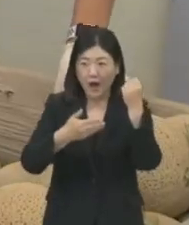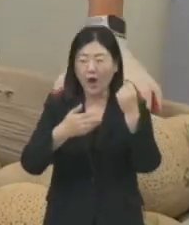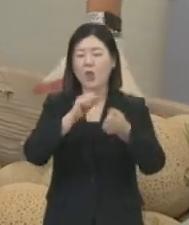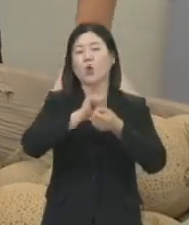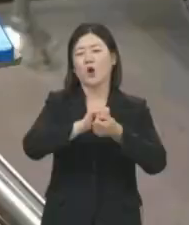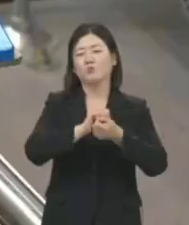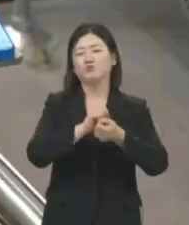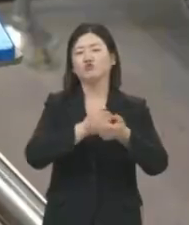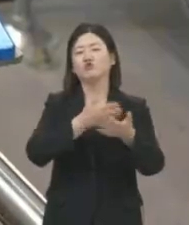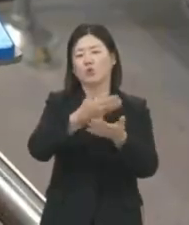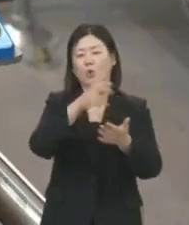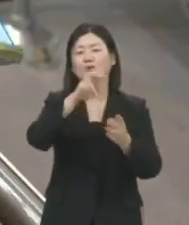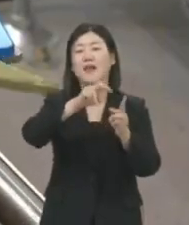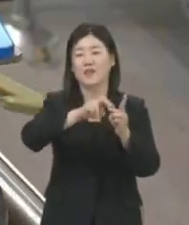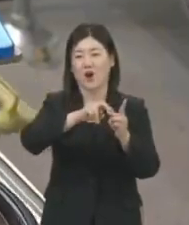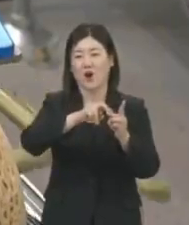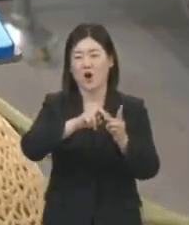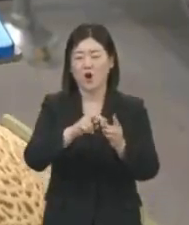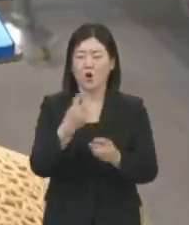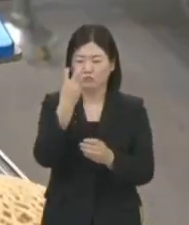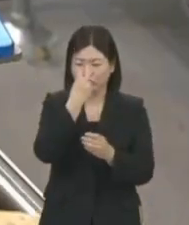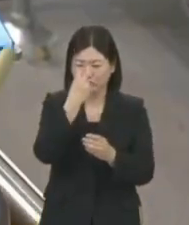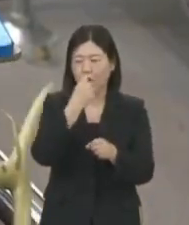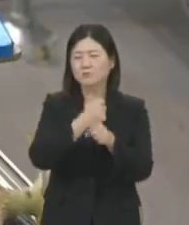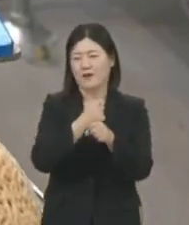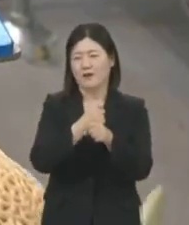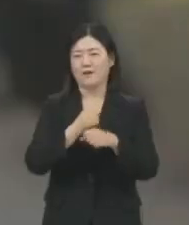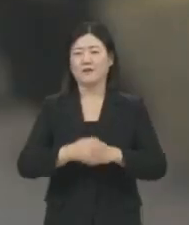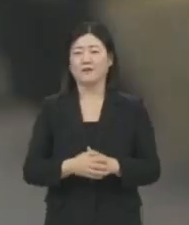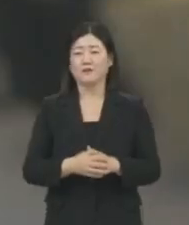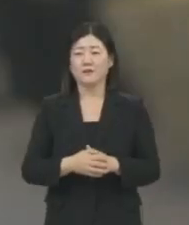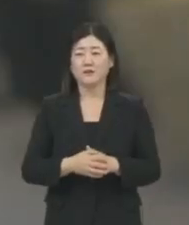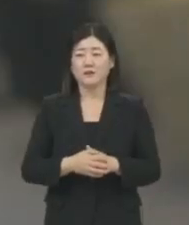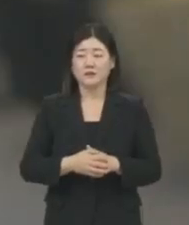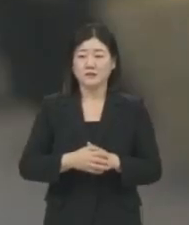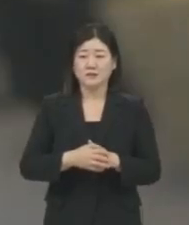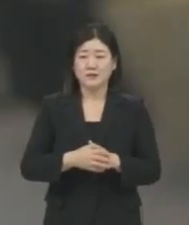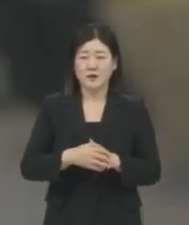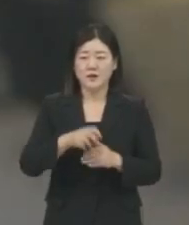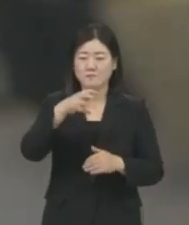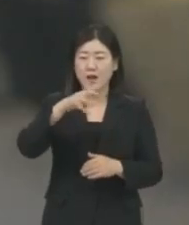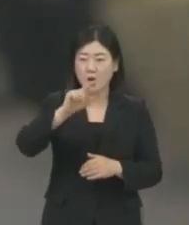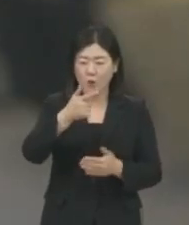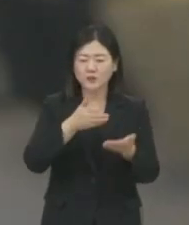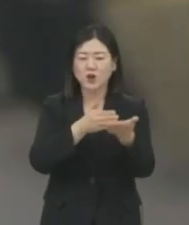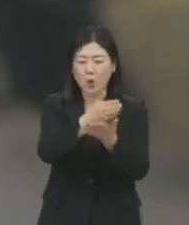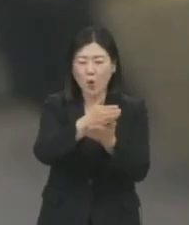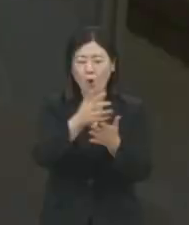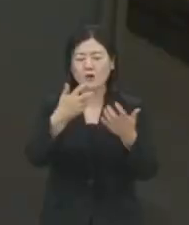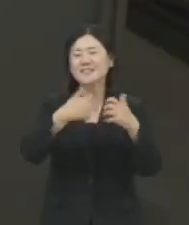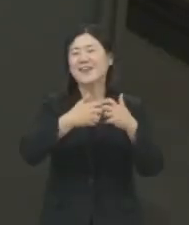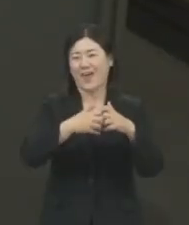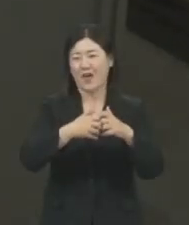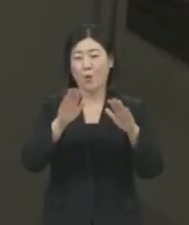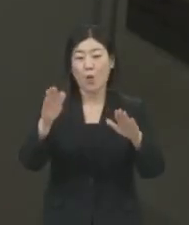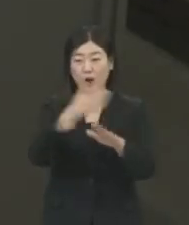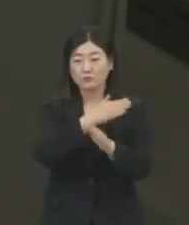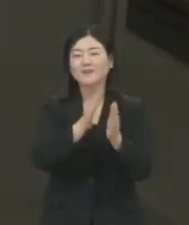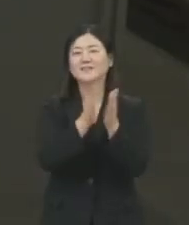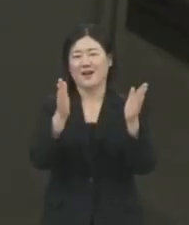농협 유통센터로 옮겨져 품질 검사가 이루어집니다. 로봇 기능을 갖춘 멜론 전용 선별기가 올해부터